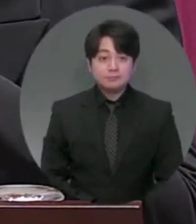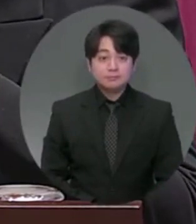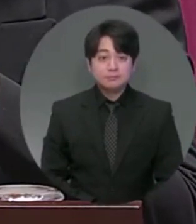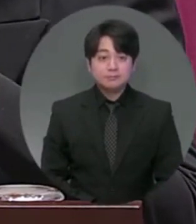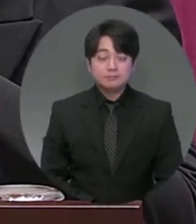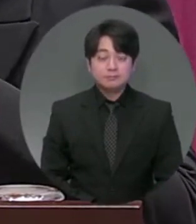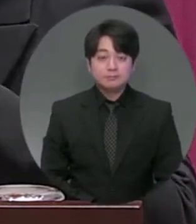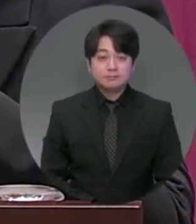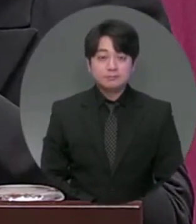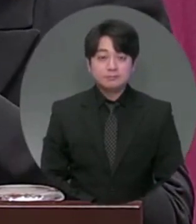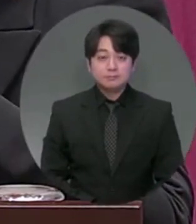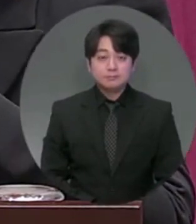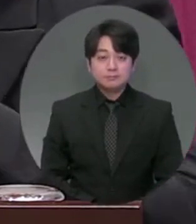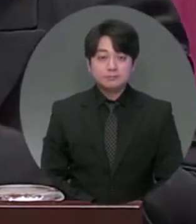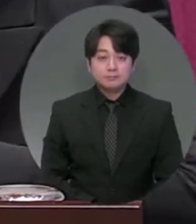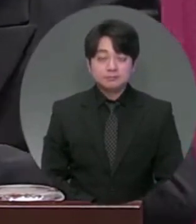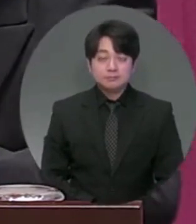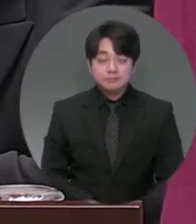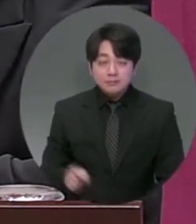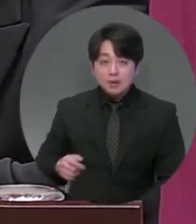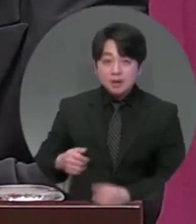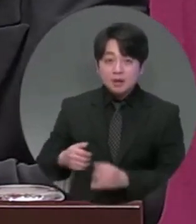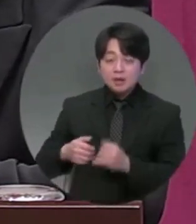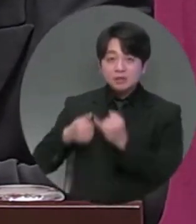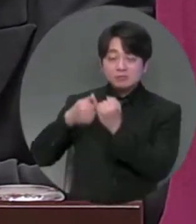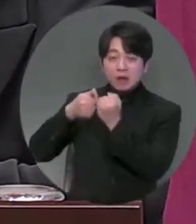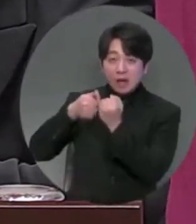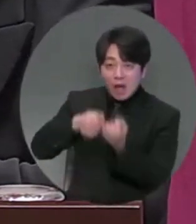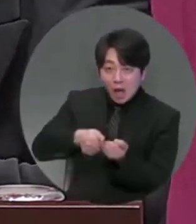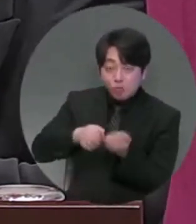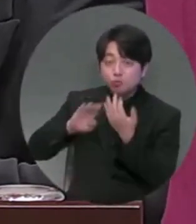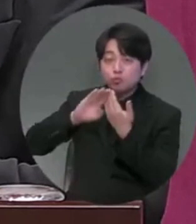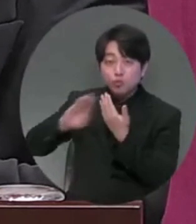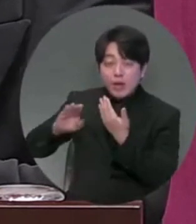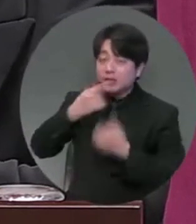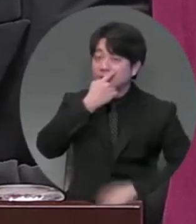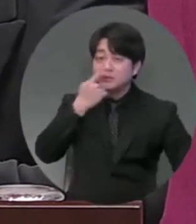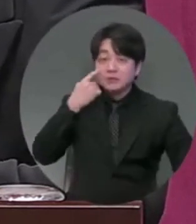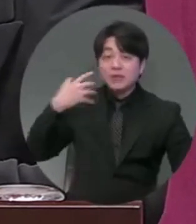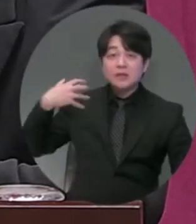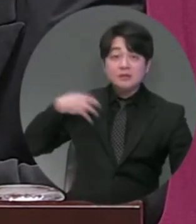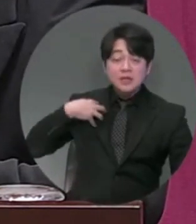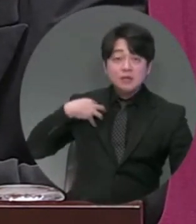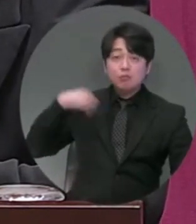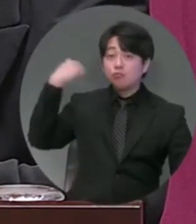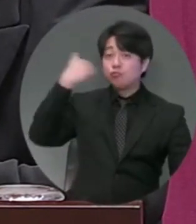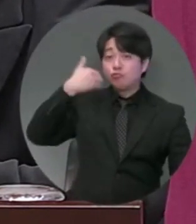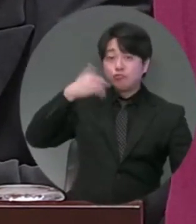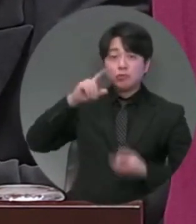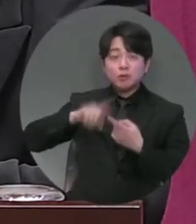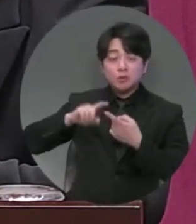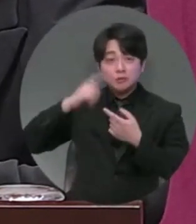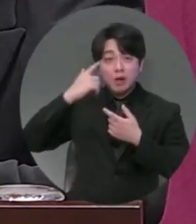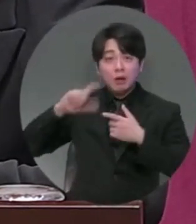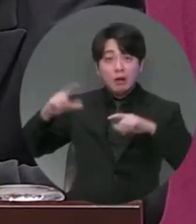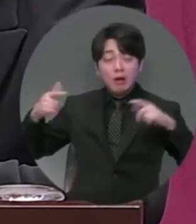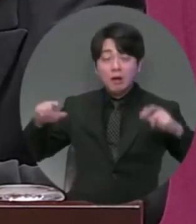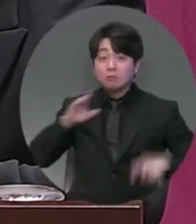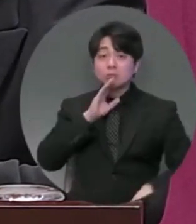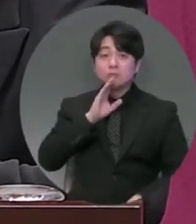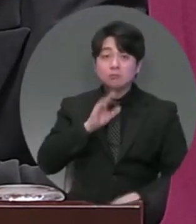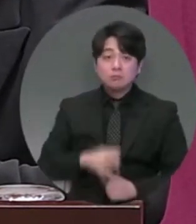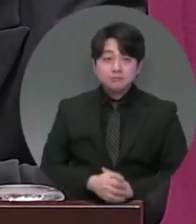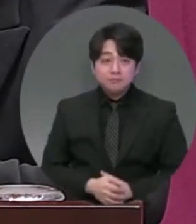그리고 이제 사실상 입증책임에 전환 우려에 대해서 장관님이 더 잘 아시겠지만 형사재판에서 공소